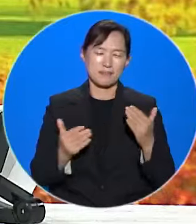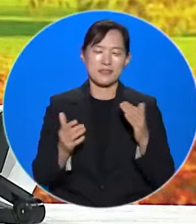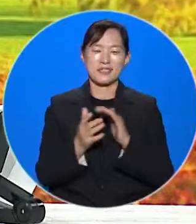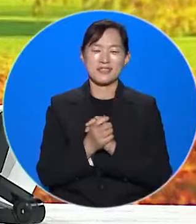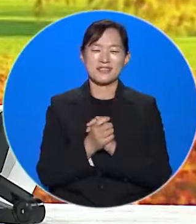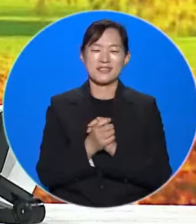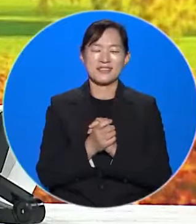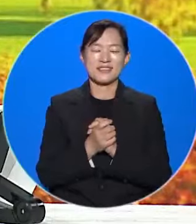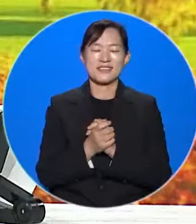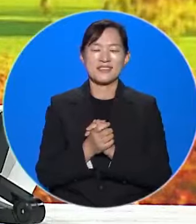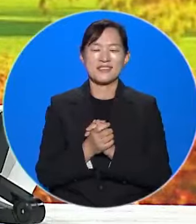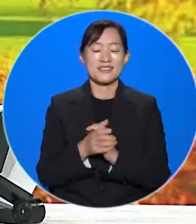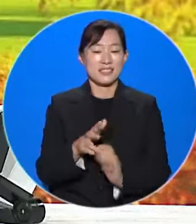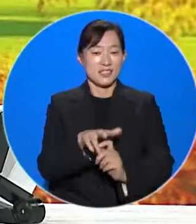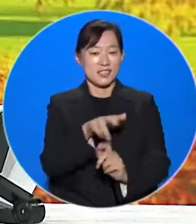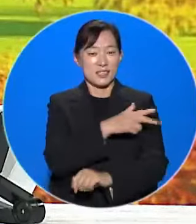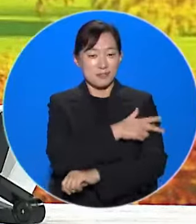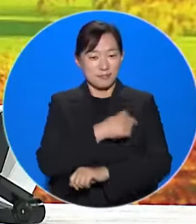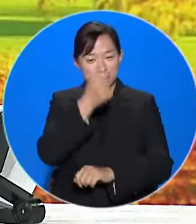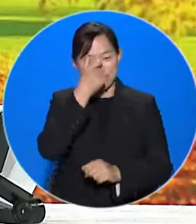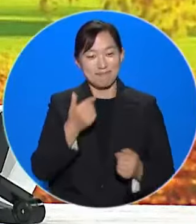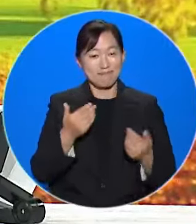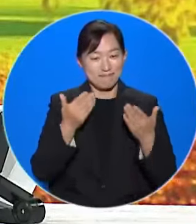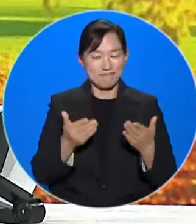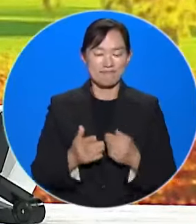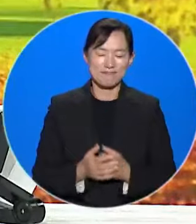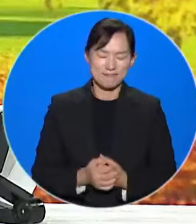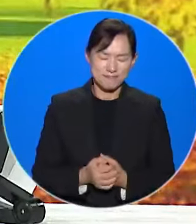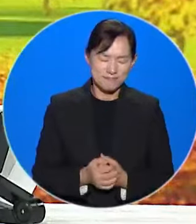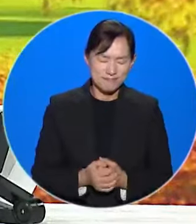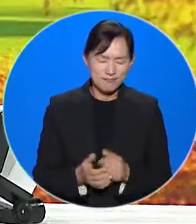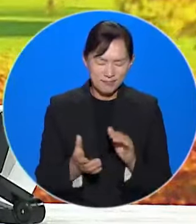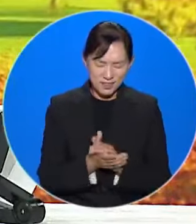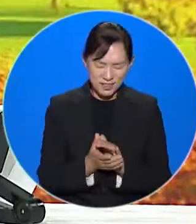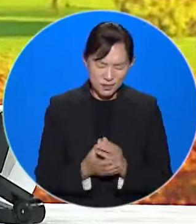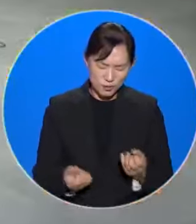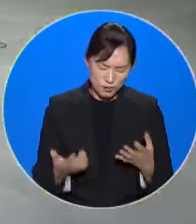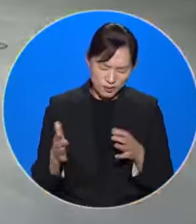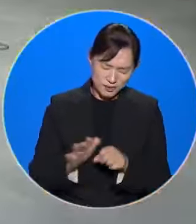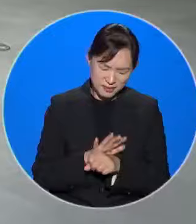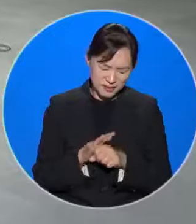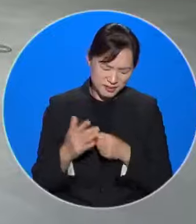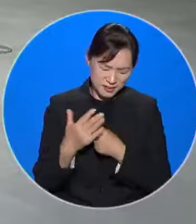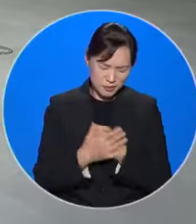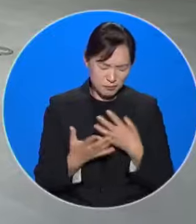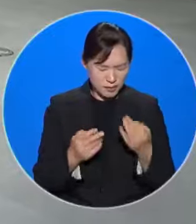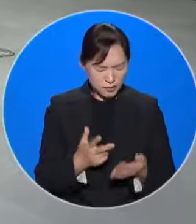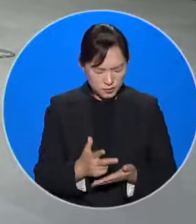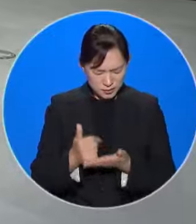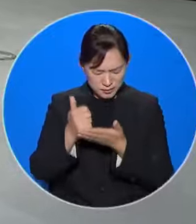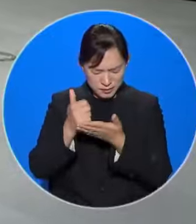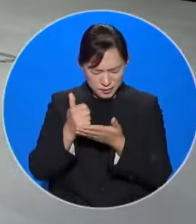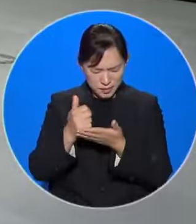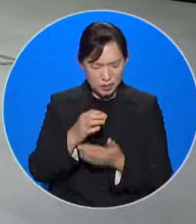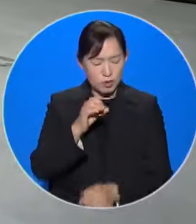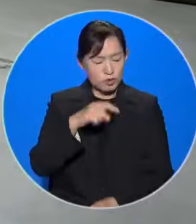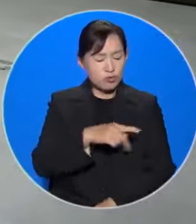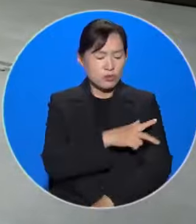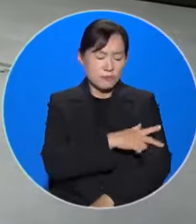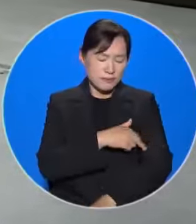아멘. 네, 집사님 제가 기도하겠습니다. 할렐루야. 사랑과 은혜가 많으신 주님, 우리 우